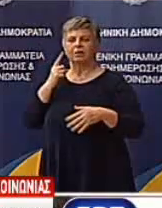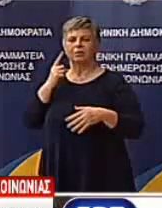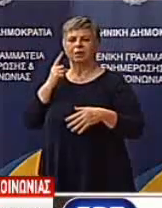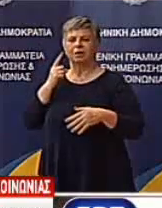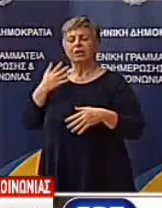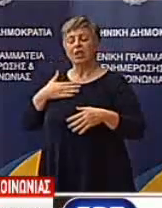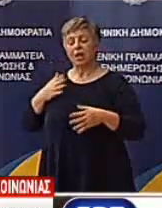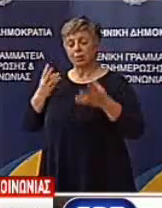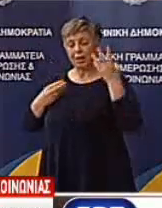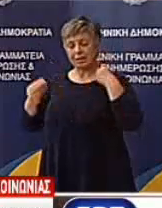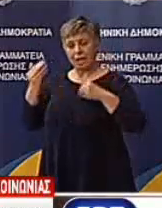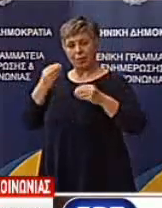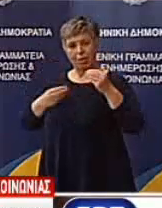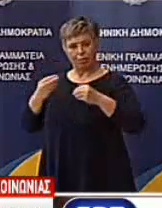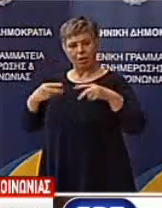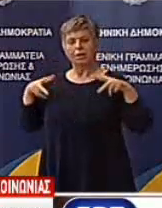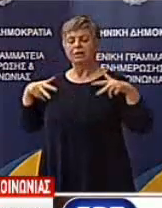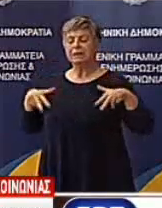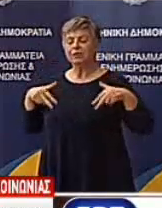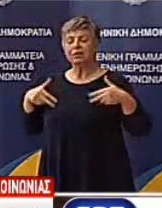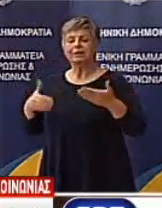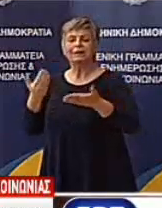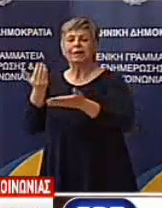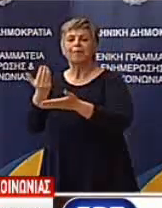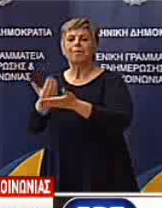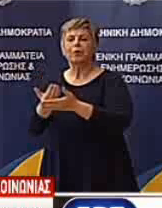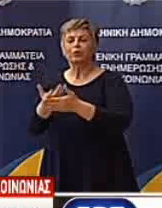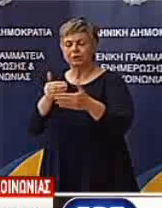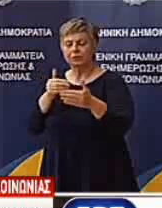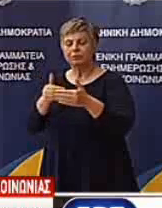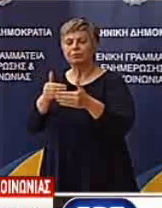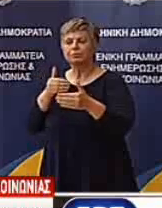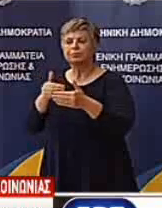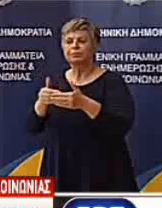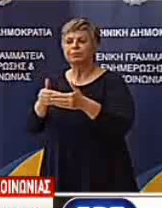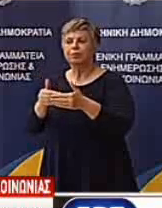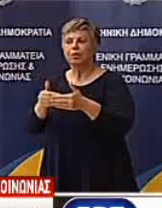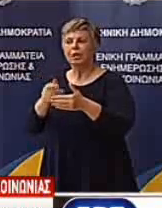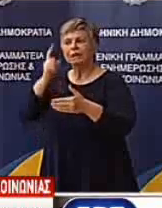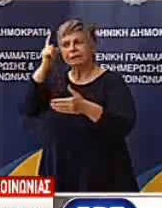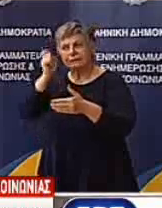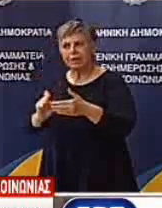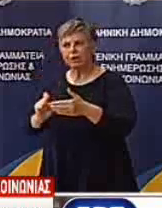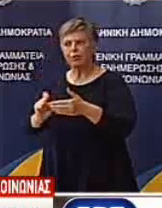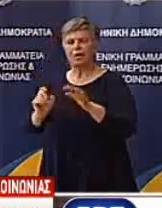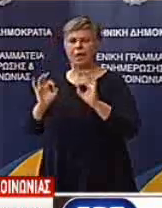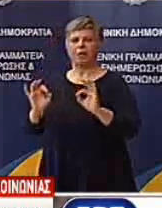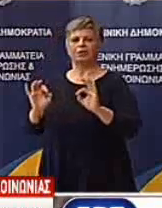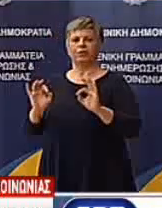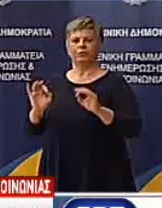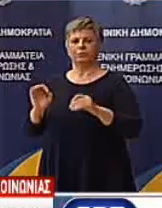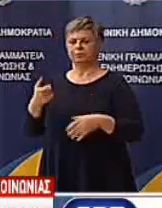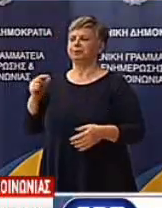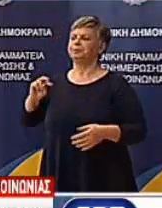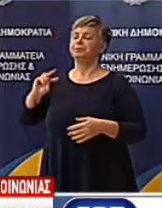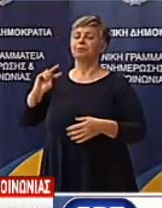η κυβέρνηση προτείνει ή είναι αντικείμενο διαπραγμάτευσης και ο χρονικός ορίζοντας? Υπάρχει ένα